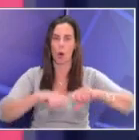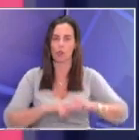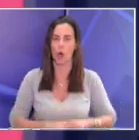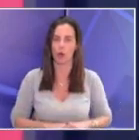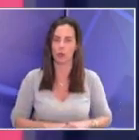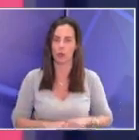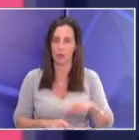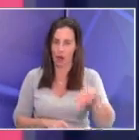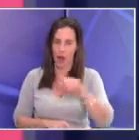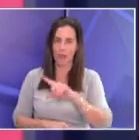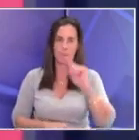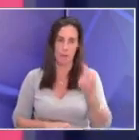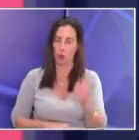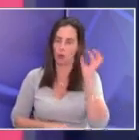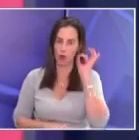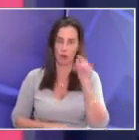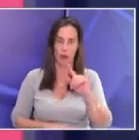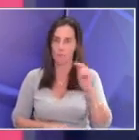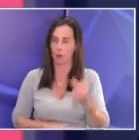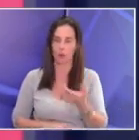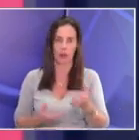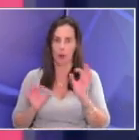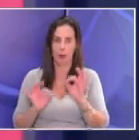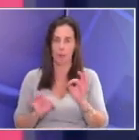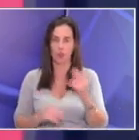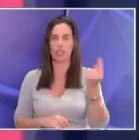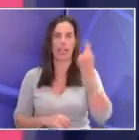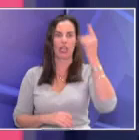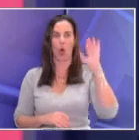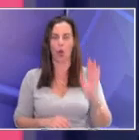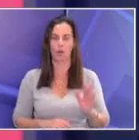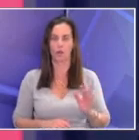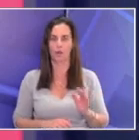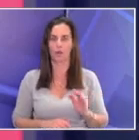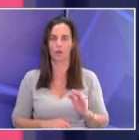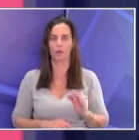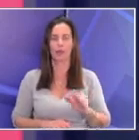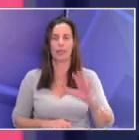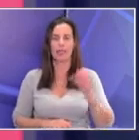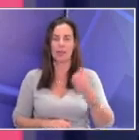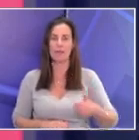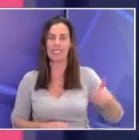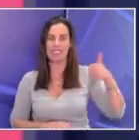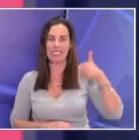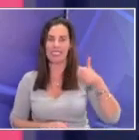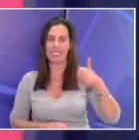עיריות. אתן מיעוט, אתן ממש כאילו יחידות סגולה. אם שר